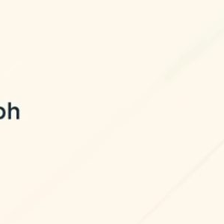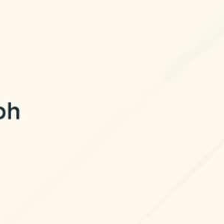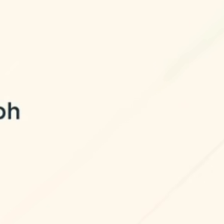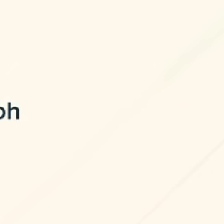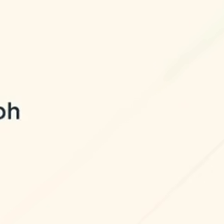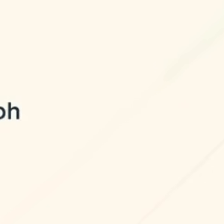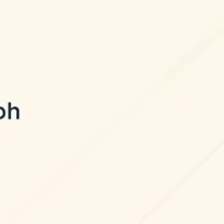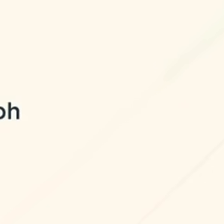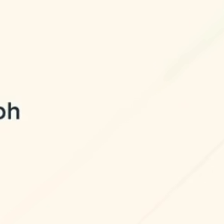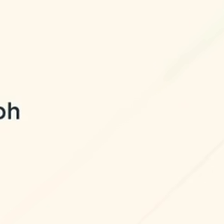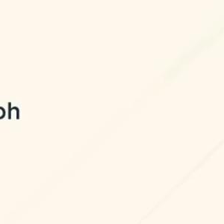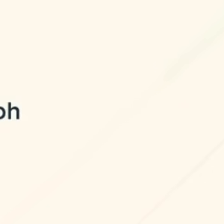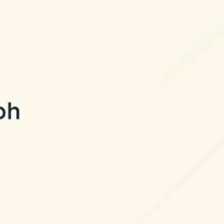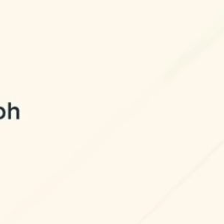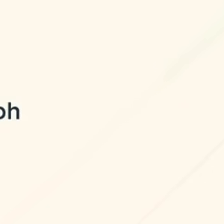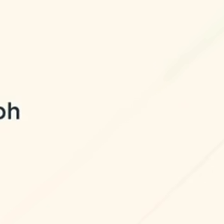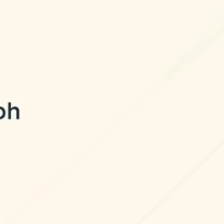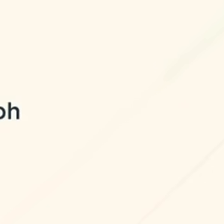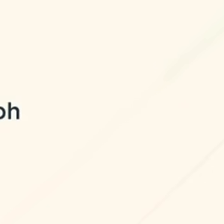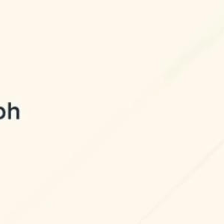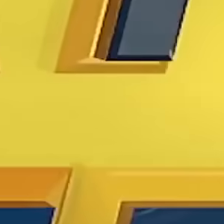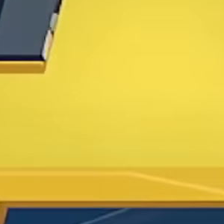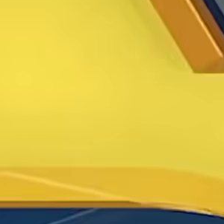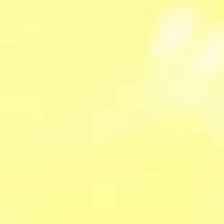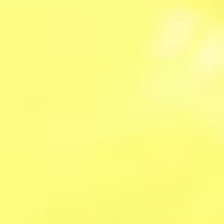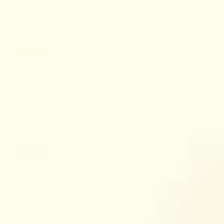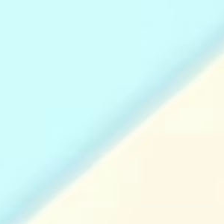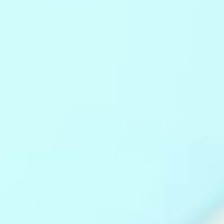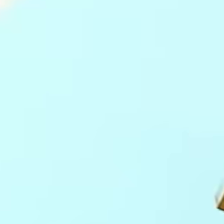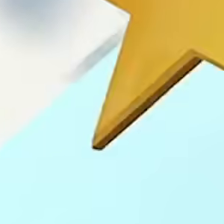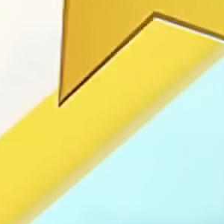Pasko para sa Pilipino.